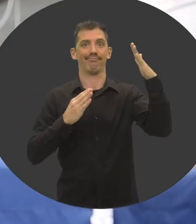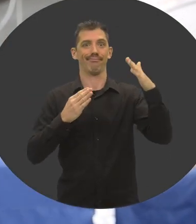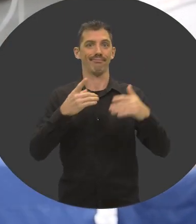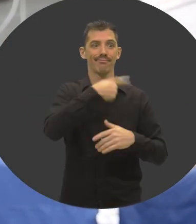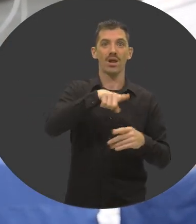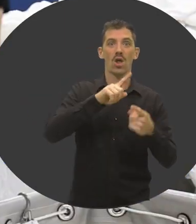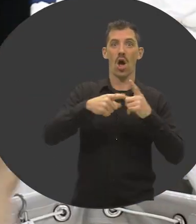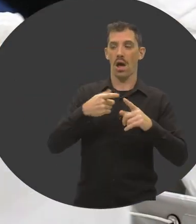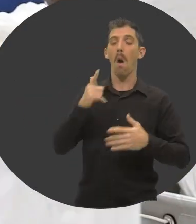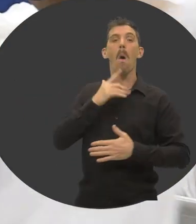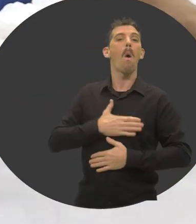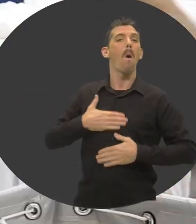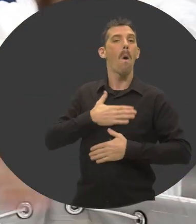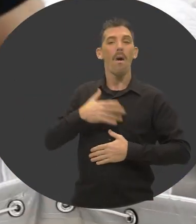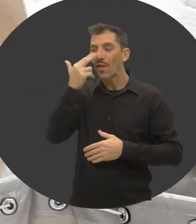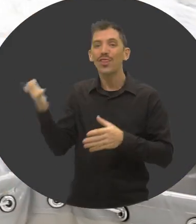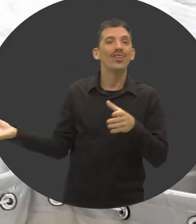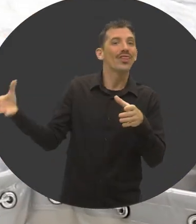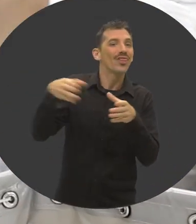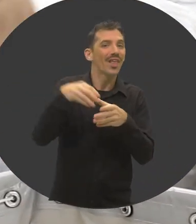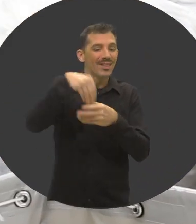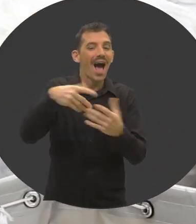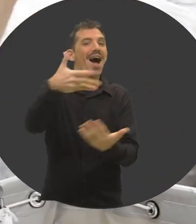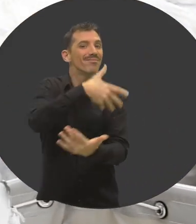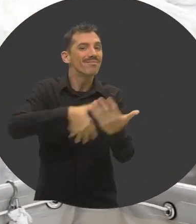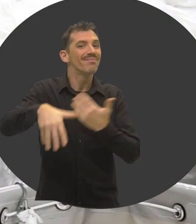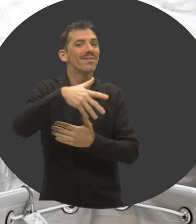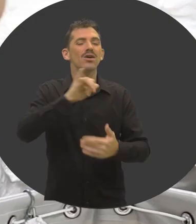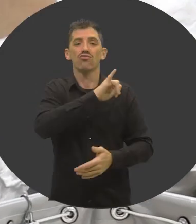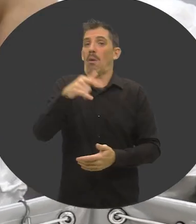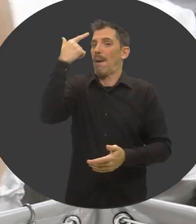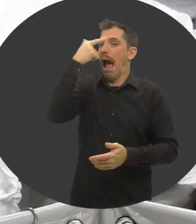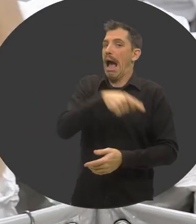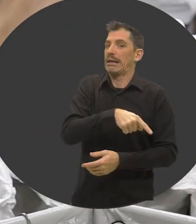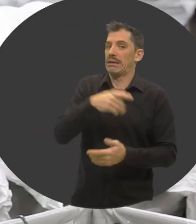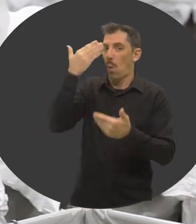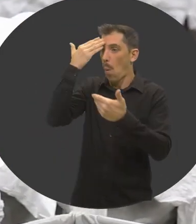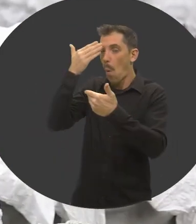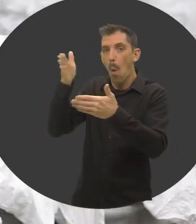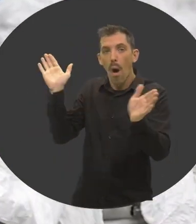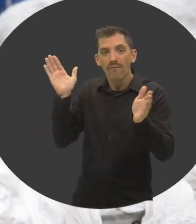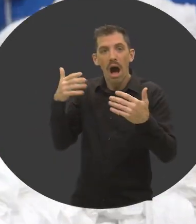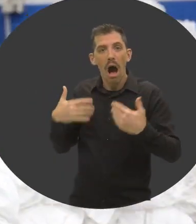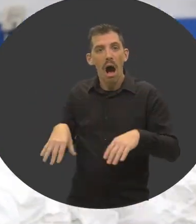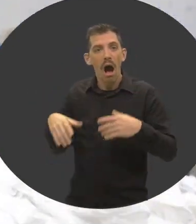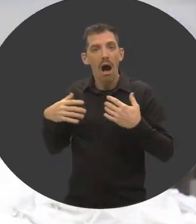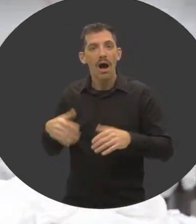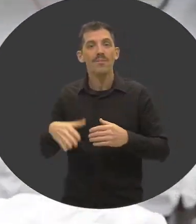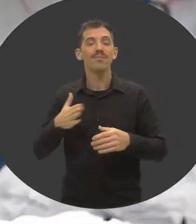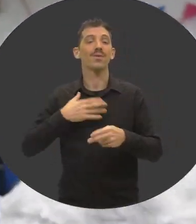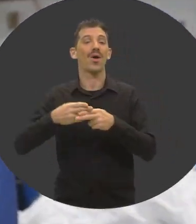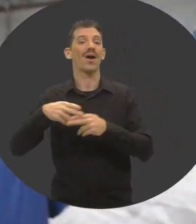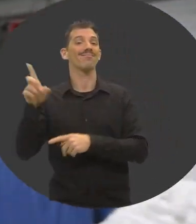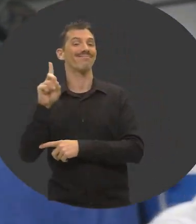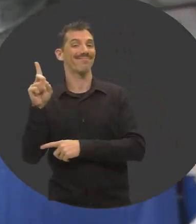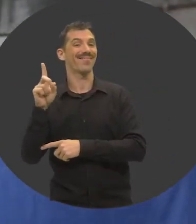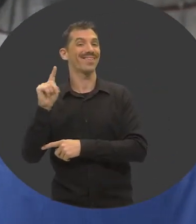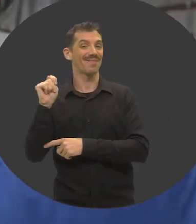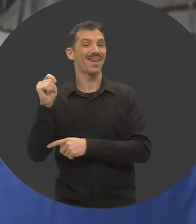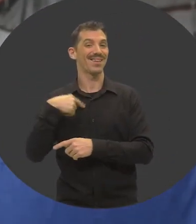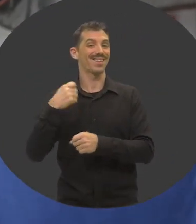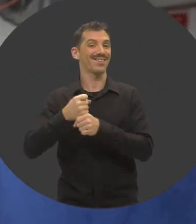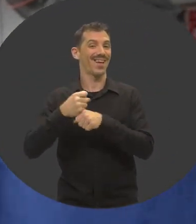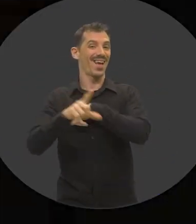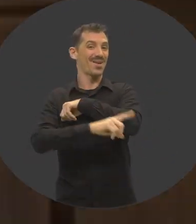une certaine différence, une certaine coche au-dessus de nos collègues qui apprécient qu'on leur donne une chance dans un milieu qu'ils n'auraient peut-être pas pensé qu'il était